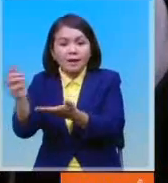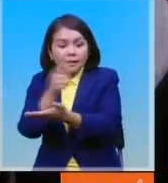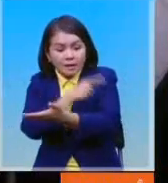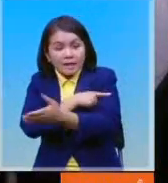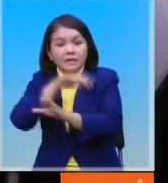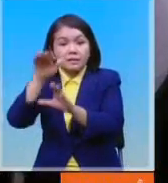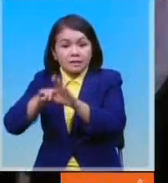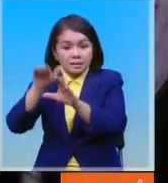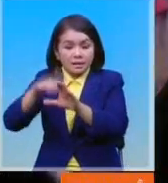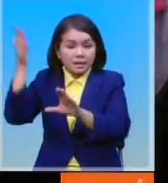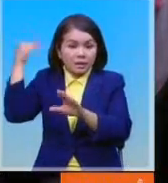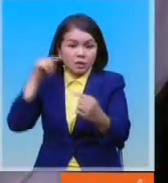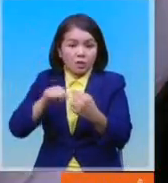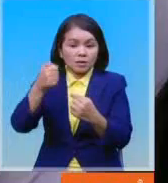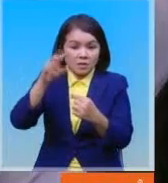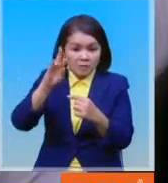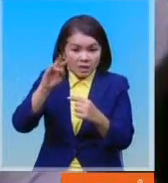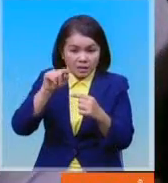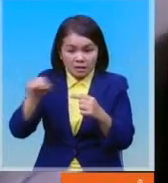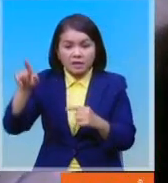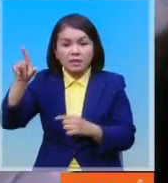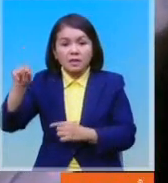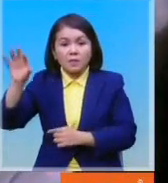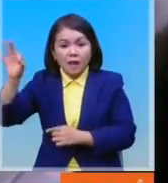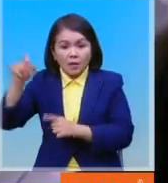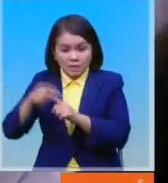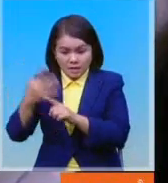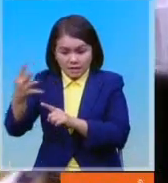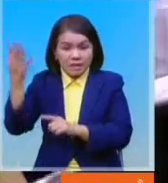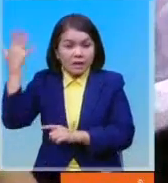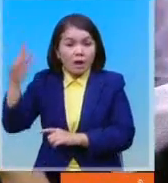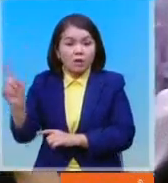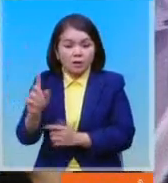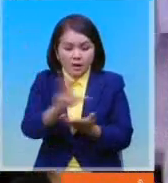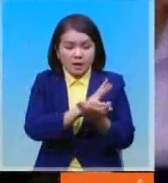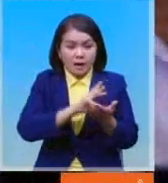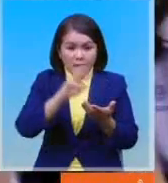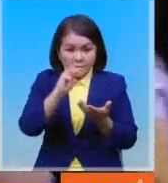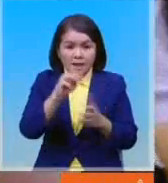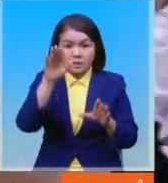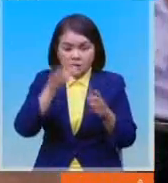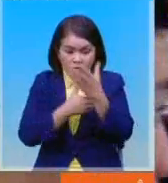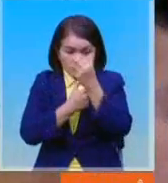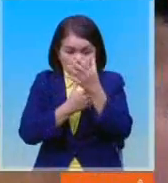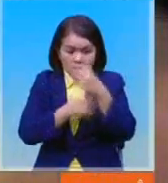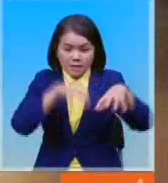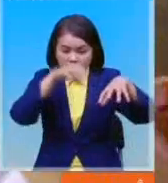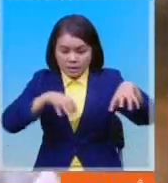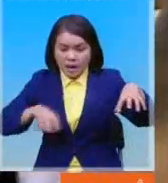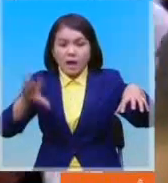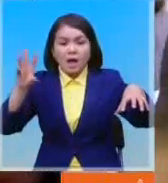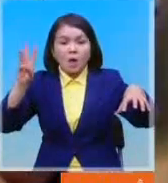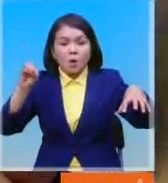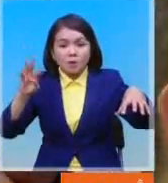ไปเมื่อวันที่17ถึง29เมษายนที่ผ่านมามีมหาวิทยาลัยเข้าร่วม64สถาบันแจ้